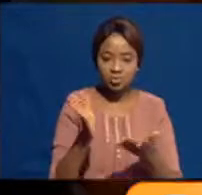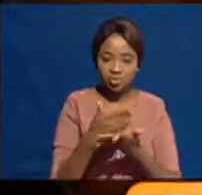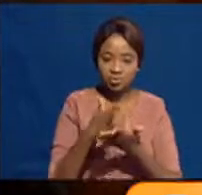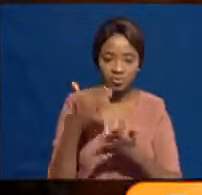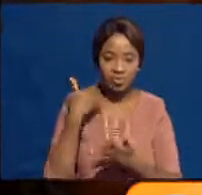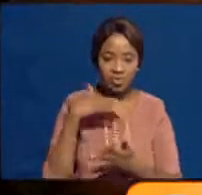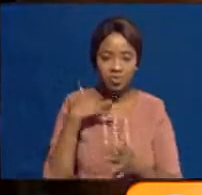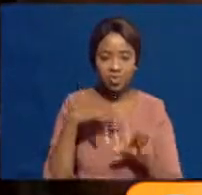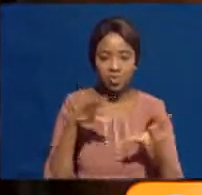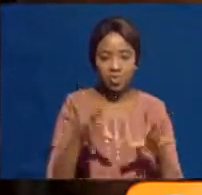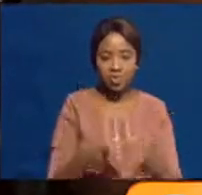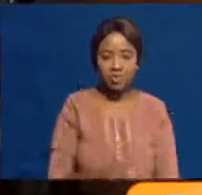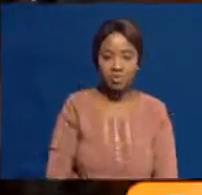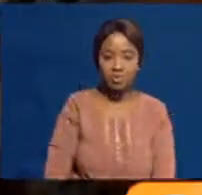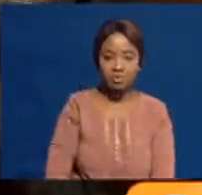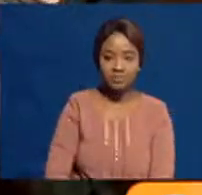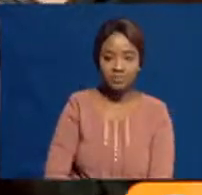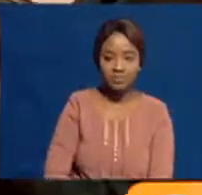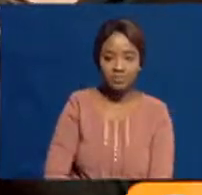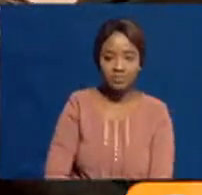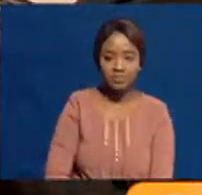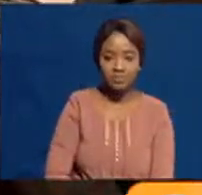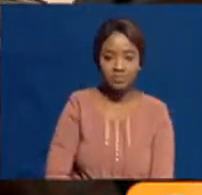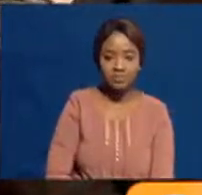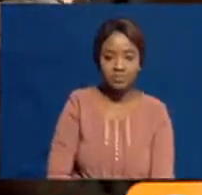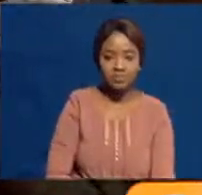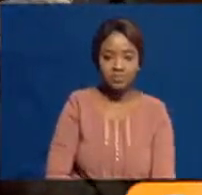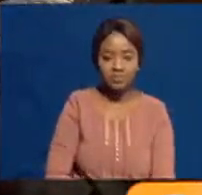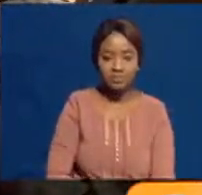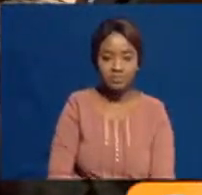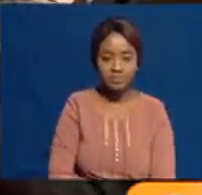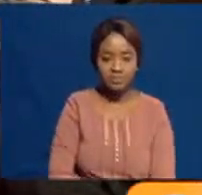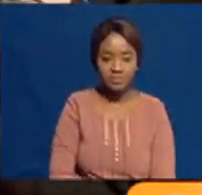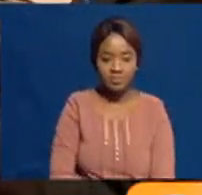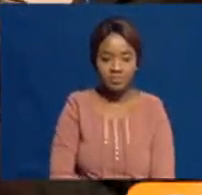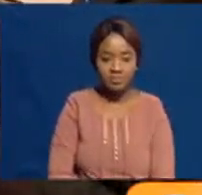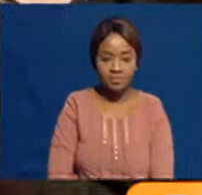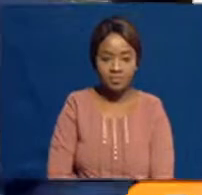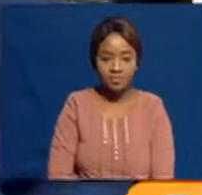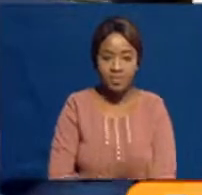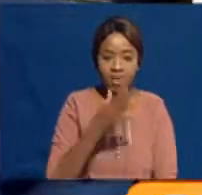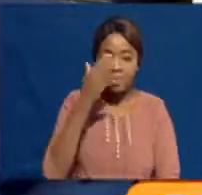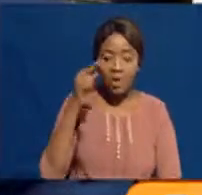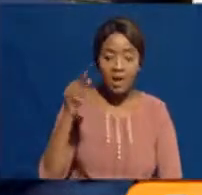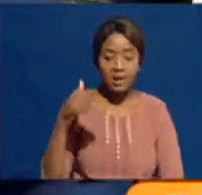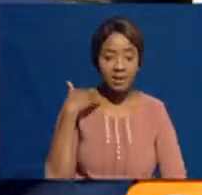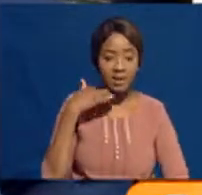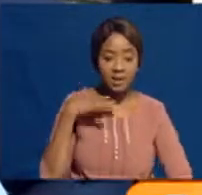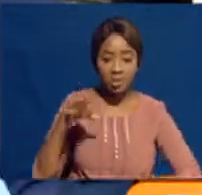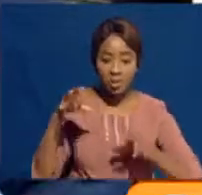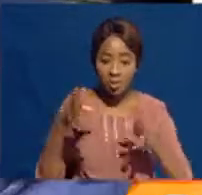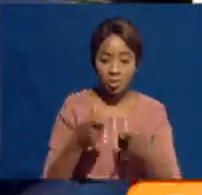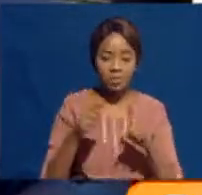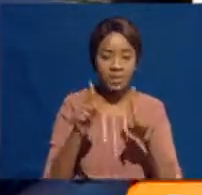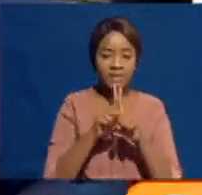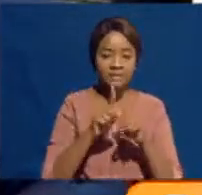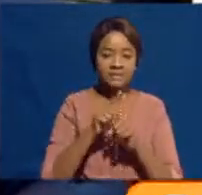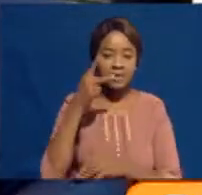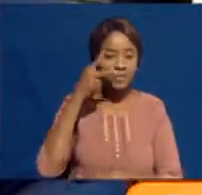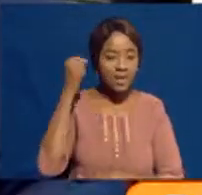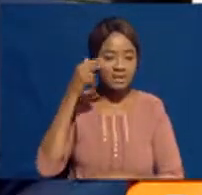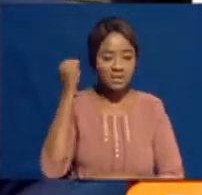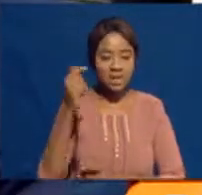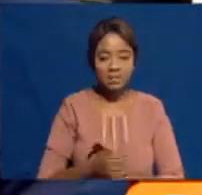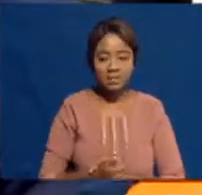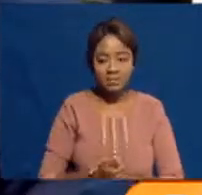exists. Kindiki akisema kuwa majangili hao wataadhibiwa kama magaidi. The desire of the Kenya Kwanza